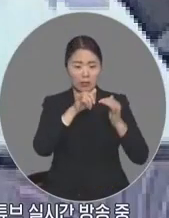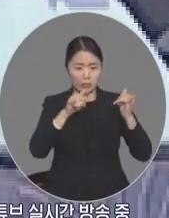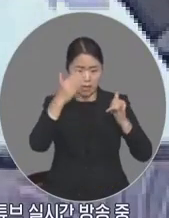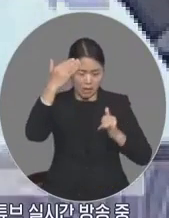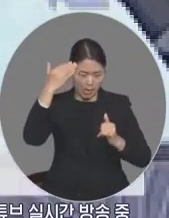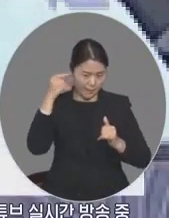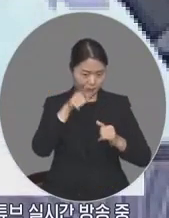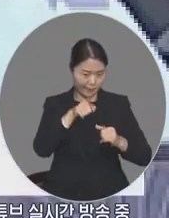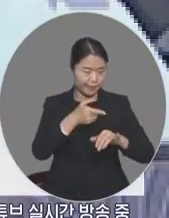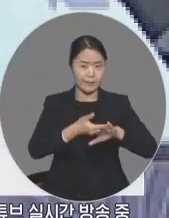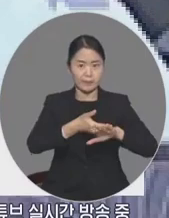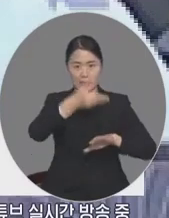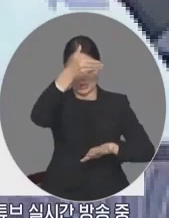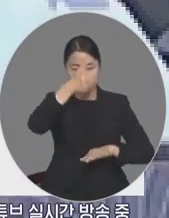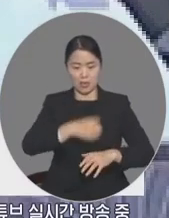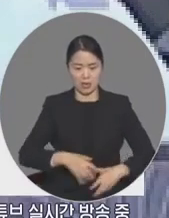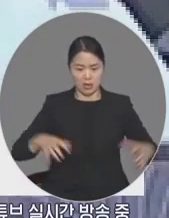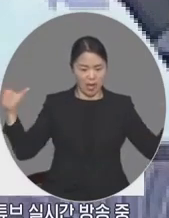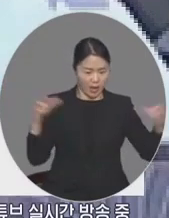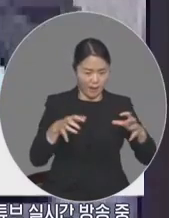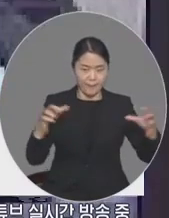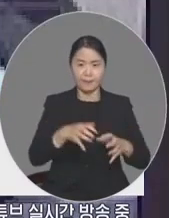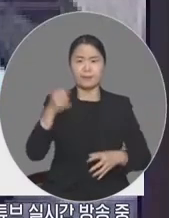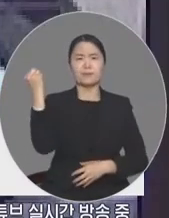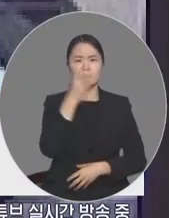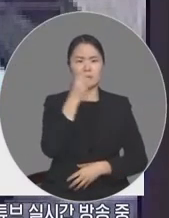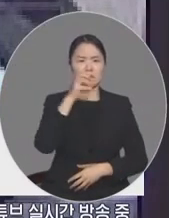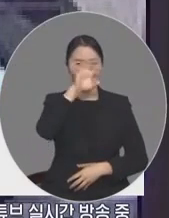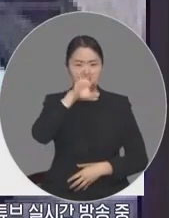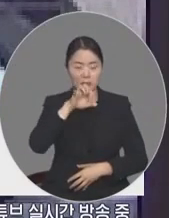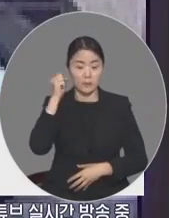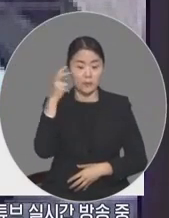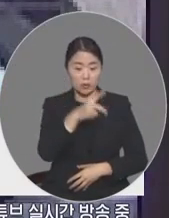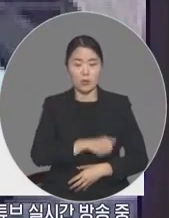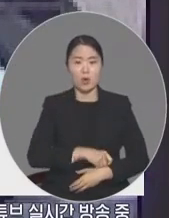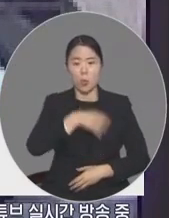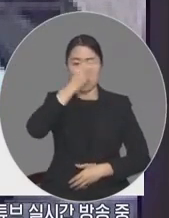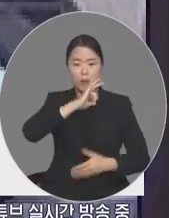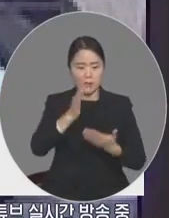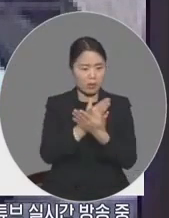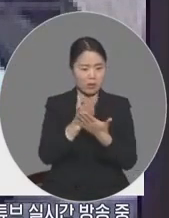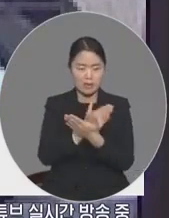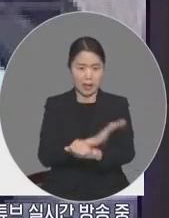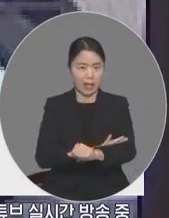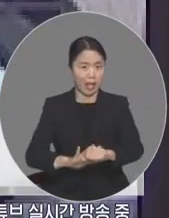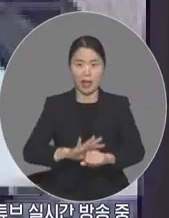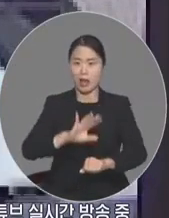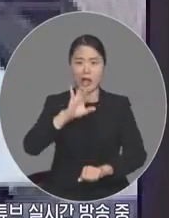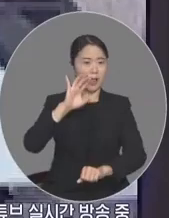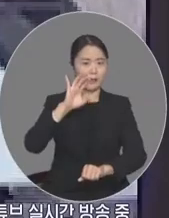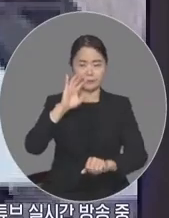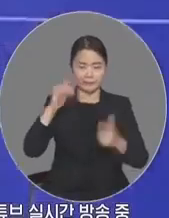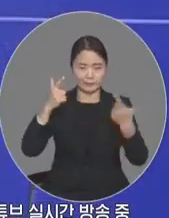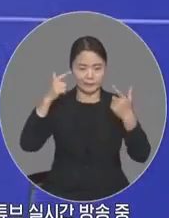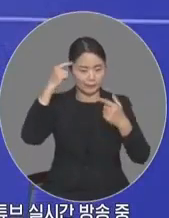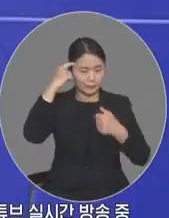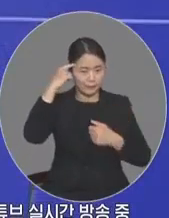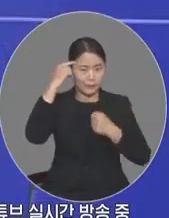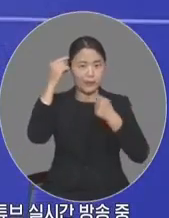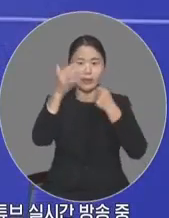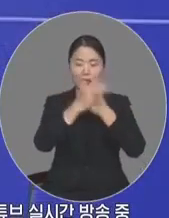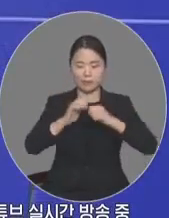기존 조직 선배들이 집합을 자주 시키고 이윤 배분을 잘해주지 않차 독자 세력을 구축했습니다